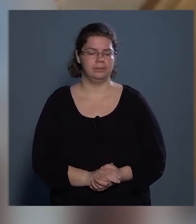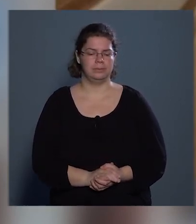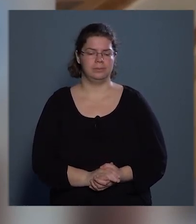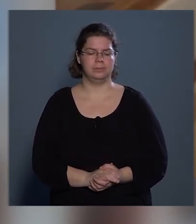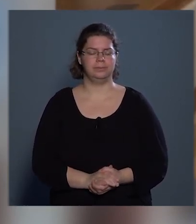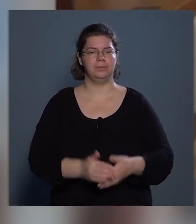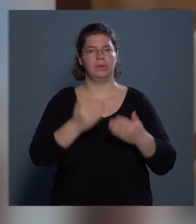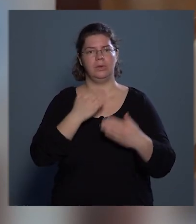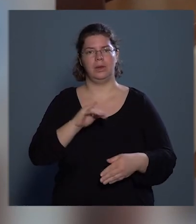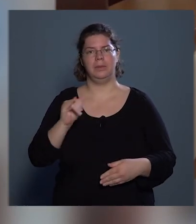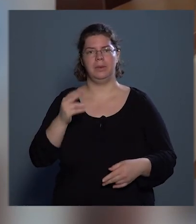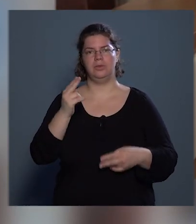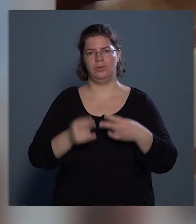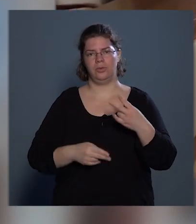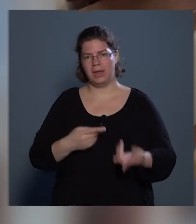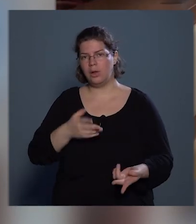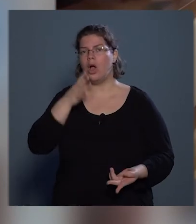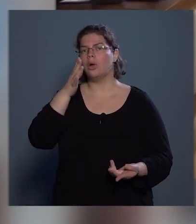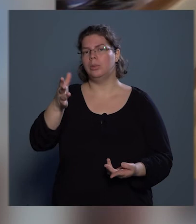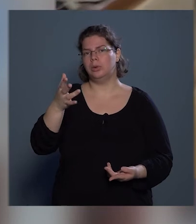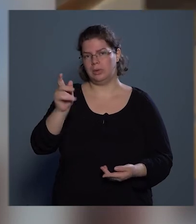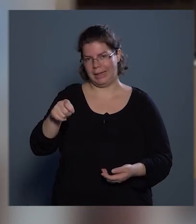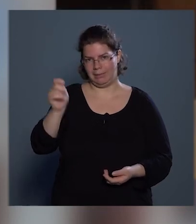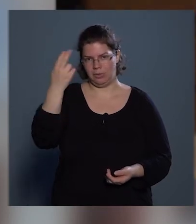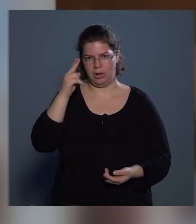Köszönöm, és végül Komolóczi képviselő úr.